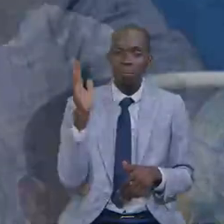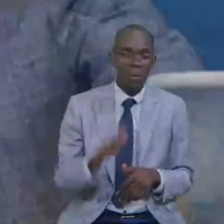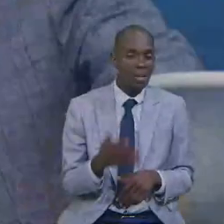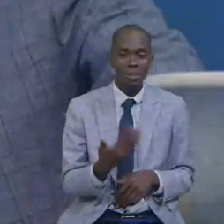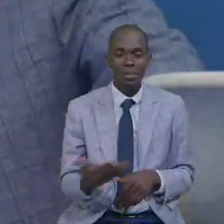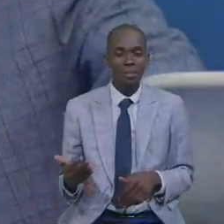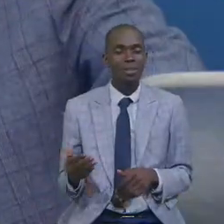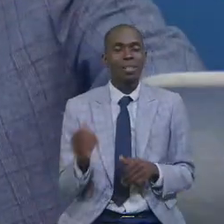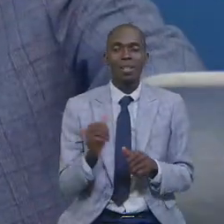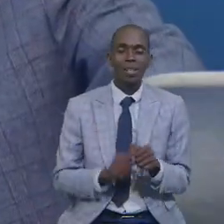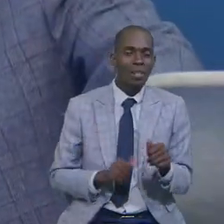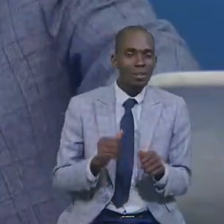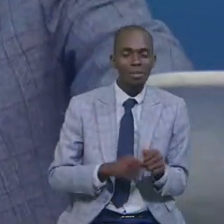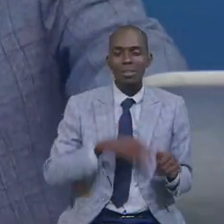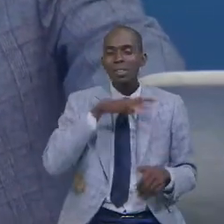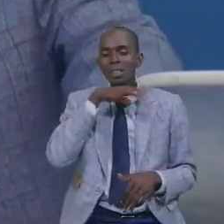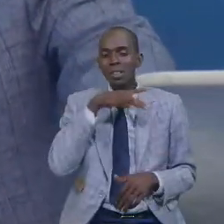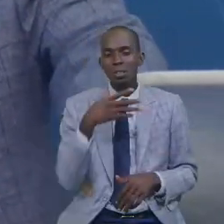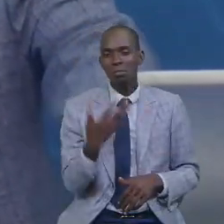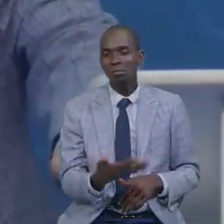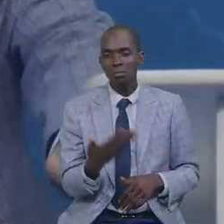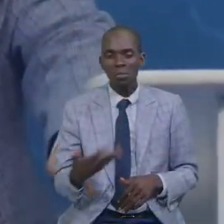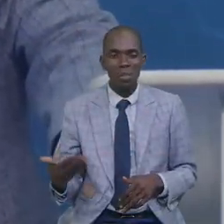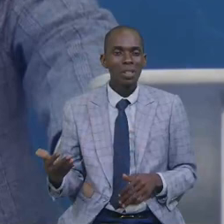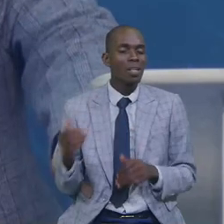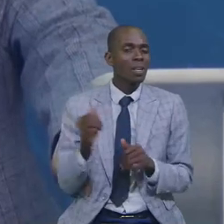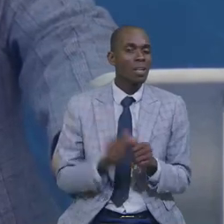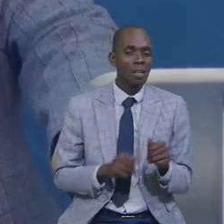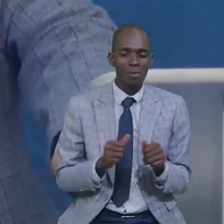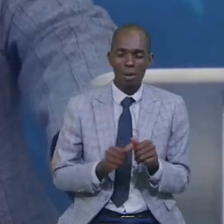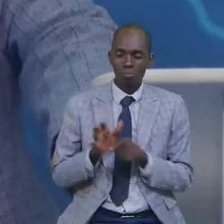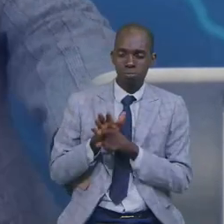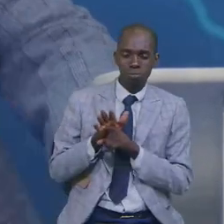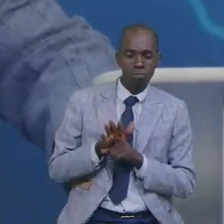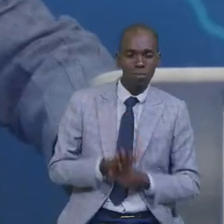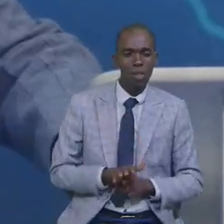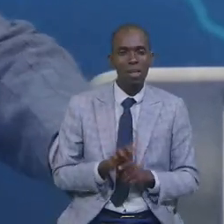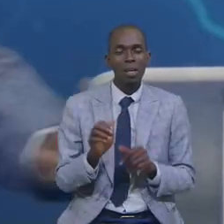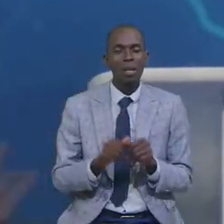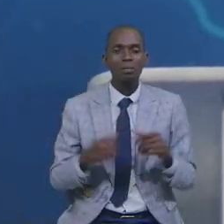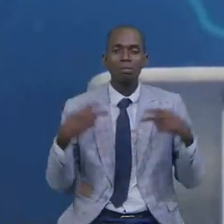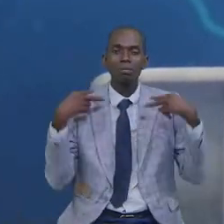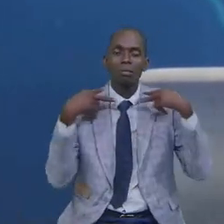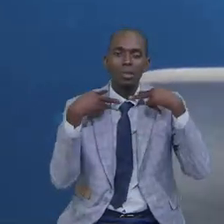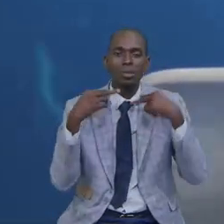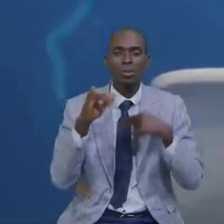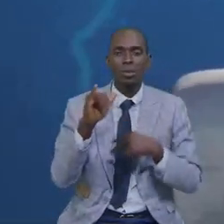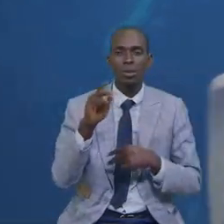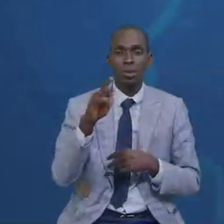mauvaises choses toutes choses maléfique toute chose sale tout au pression toujours